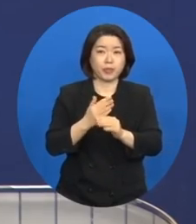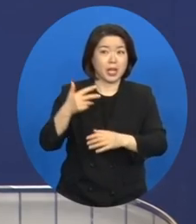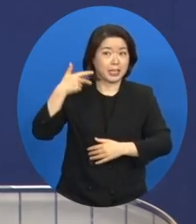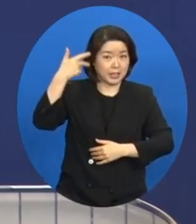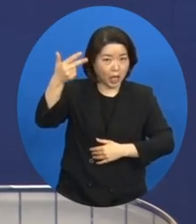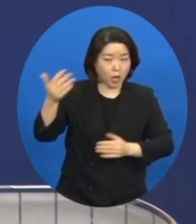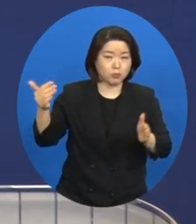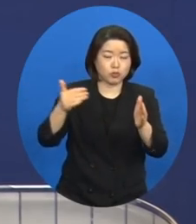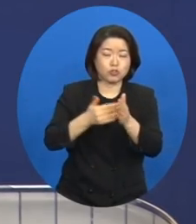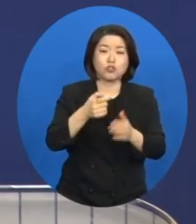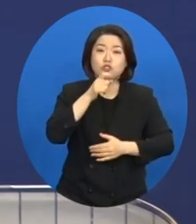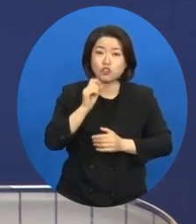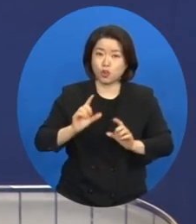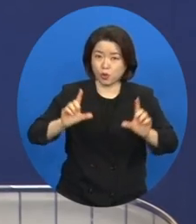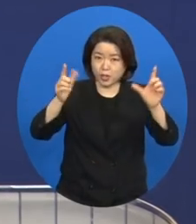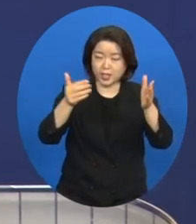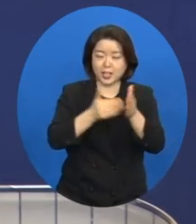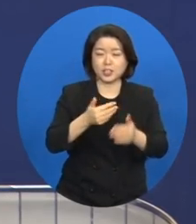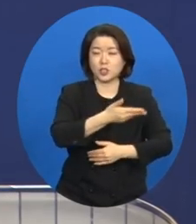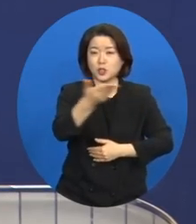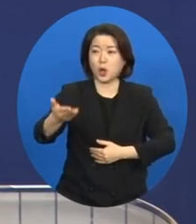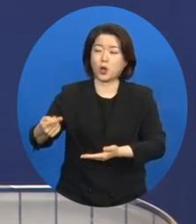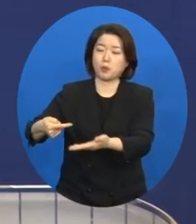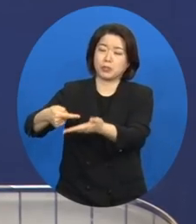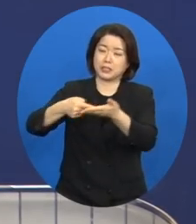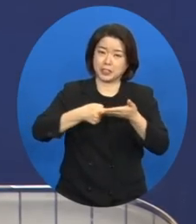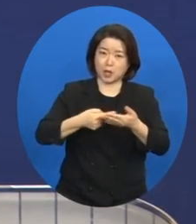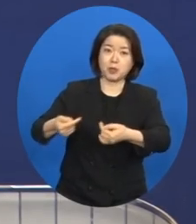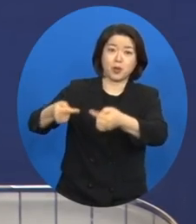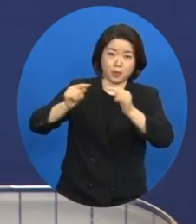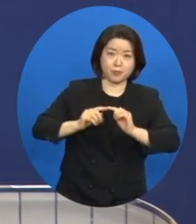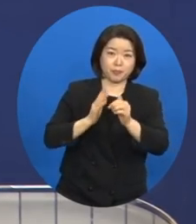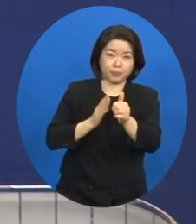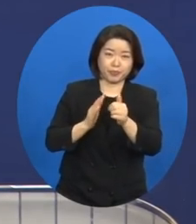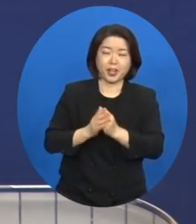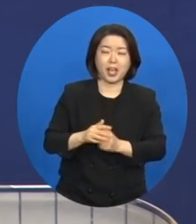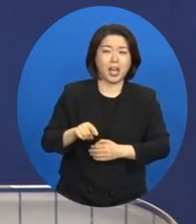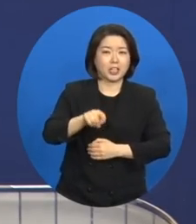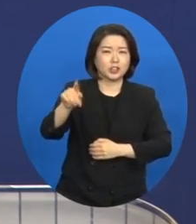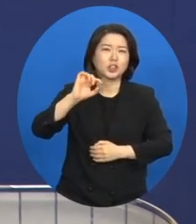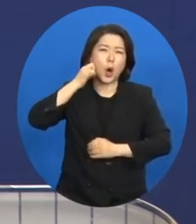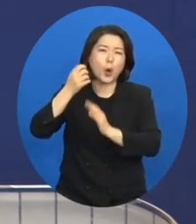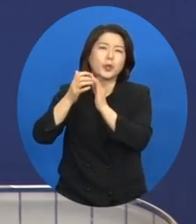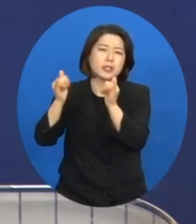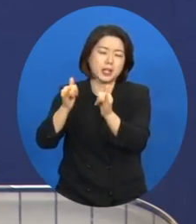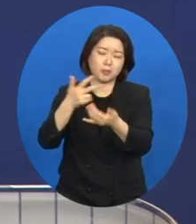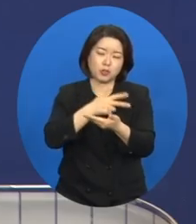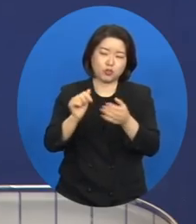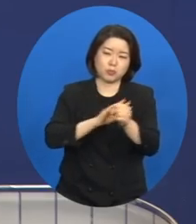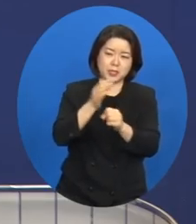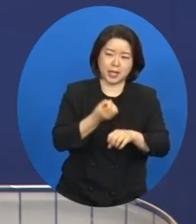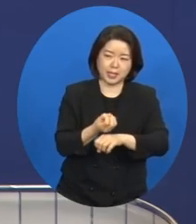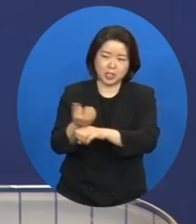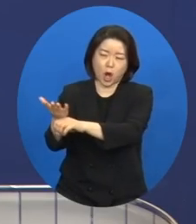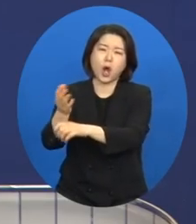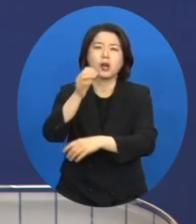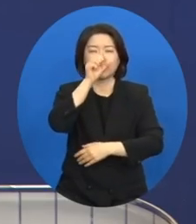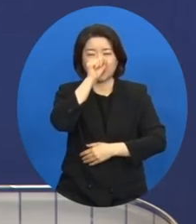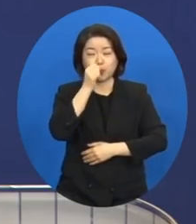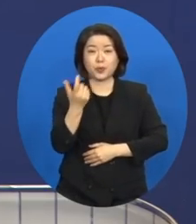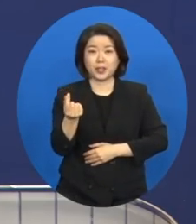주까지, 수요일까지 여러분들 꼭 참여해 주셔서 그분들에게 주님의 사랑을 꼭 전달해 주시면